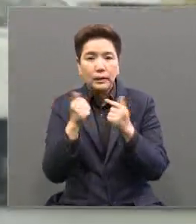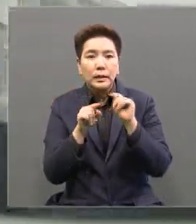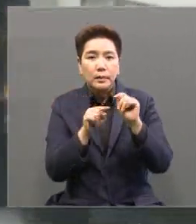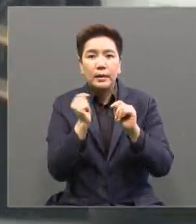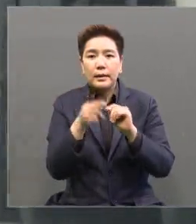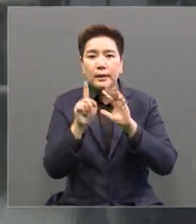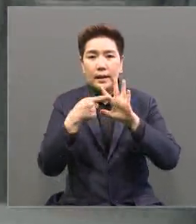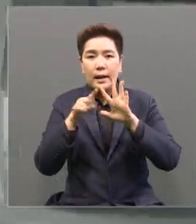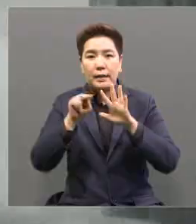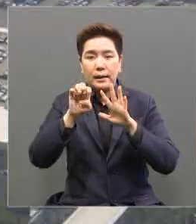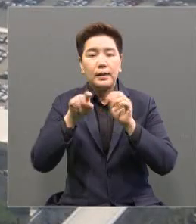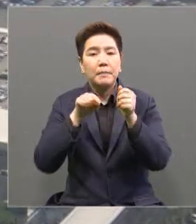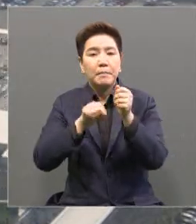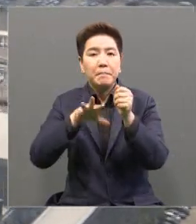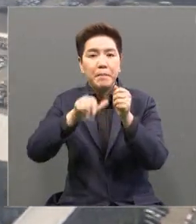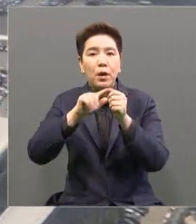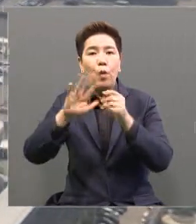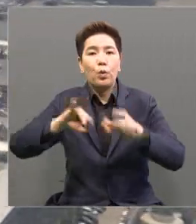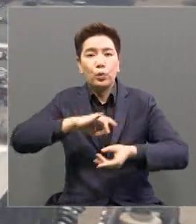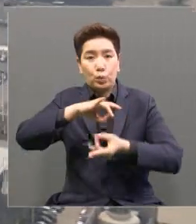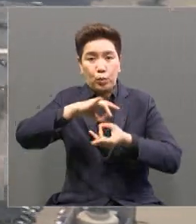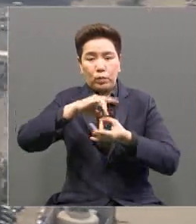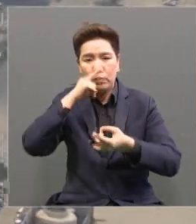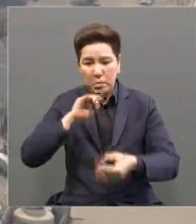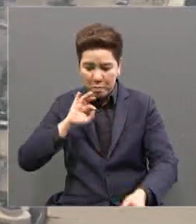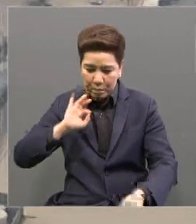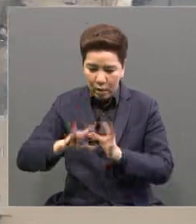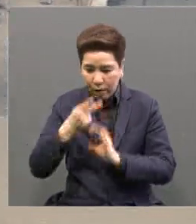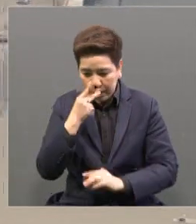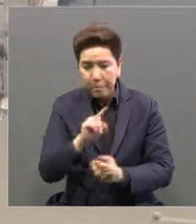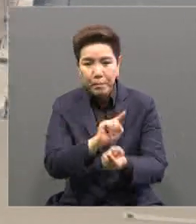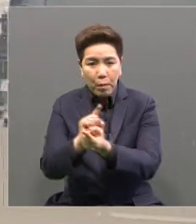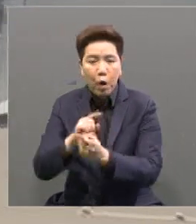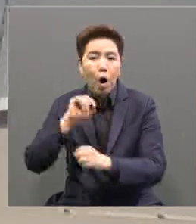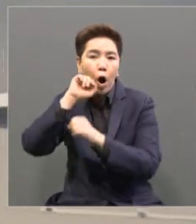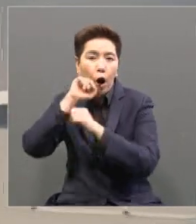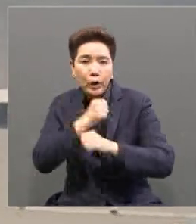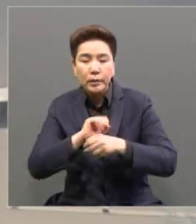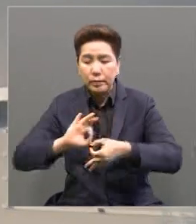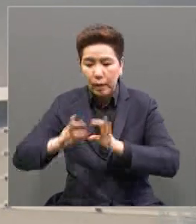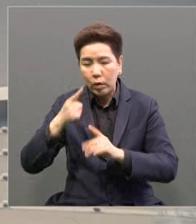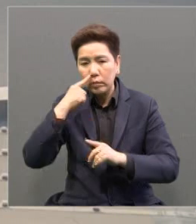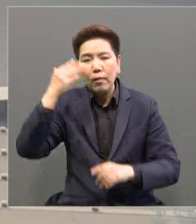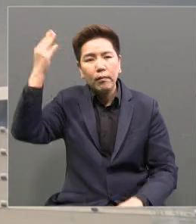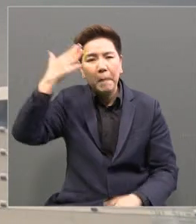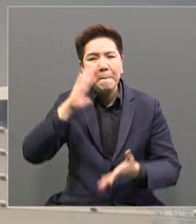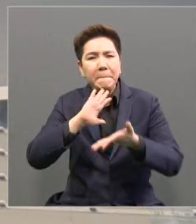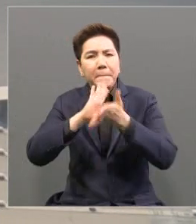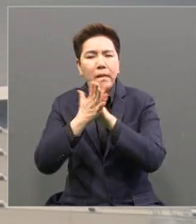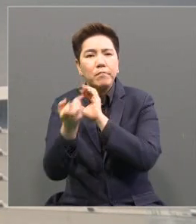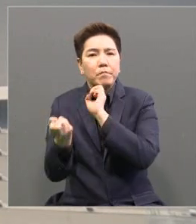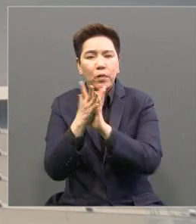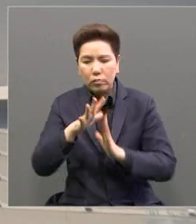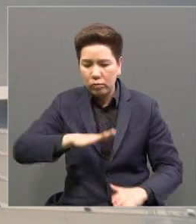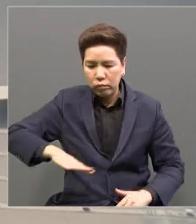ธานีนะครับอำเภอเมืองจังหวัดสุโขทัยเพราะว่ายังพบการเผาในที่โล่งแจ้งอยู่การเผาไร่อ้อยและการเปลี่ยนแปลงของสภาพอากาศก็มี